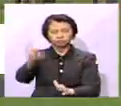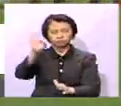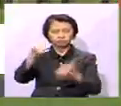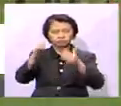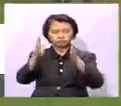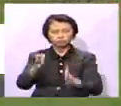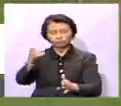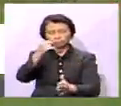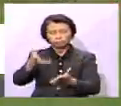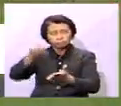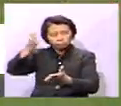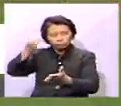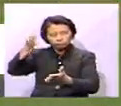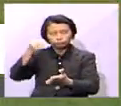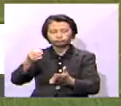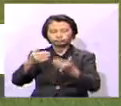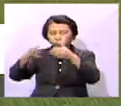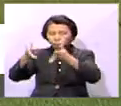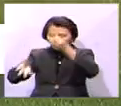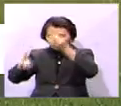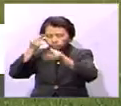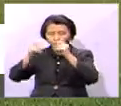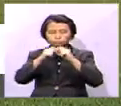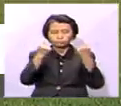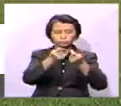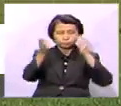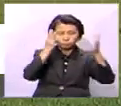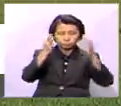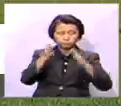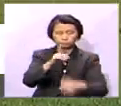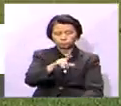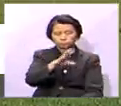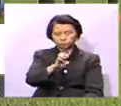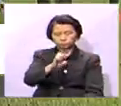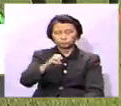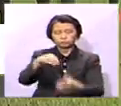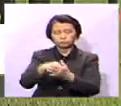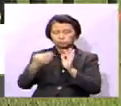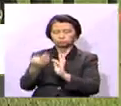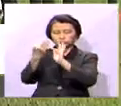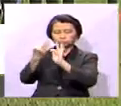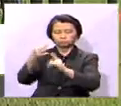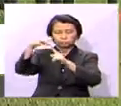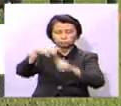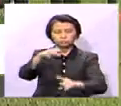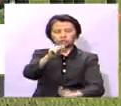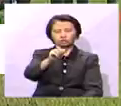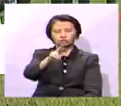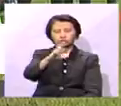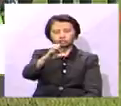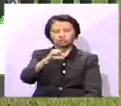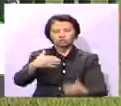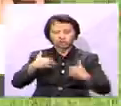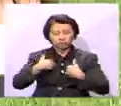negara menimba ilmu pendedahan terbaik buat skuad kendalian Le nukfah dalam menghadapi kejanan Arc yang